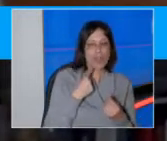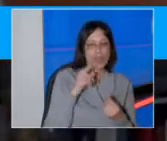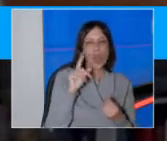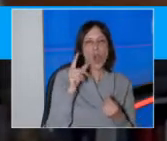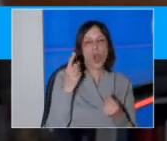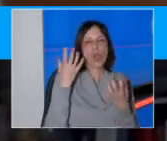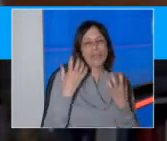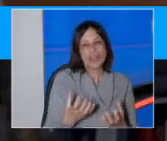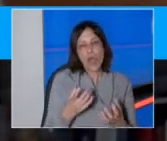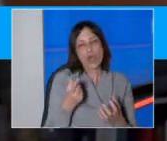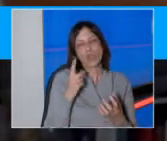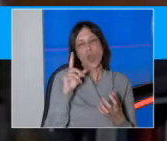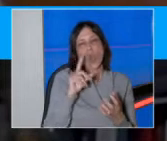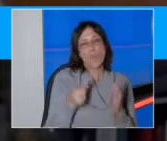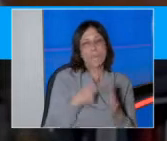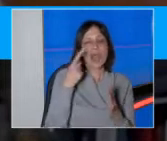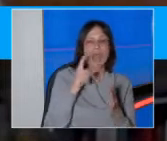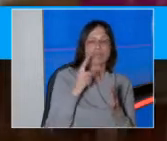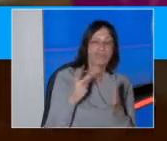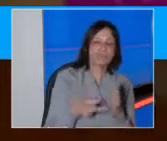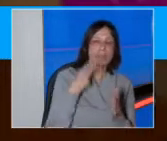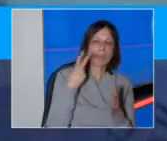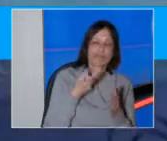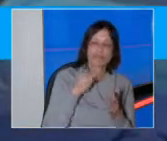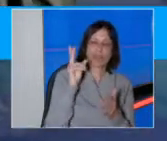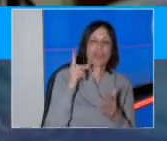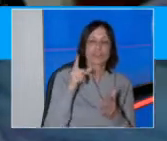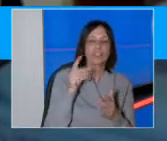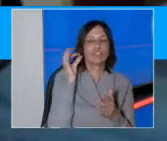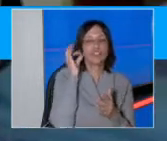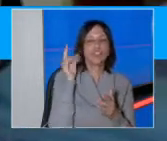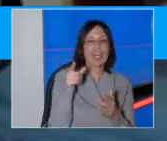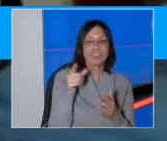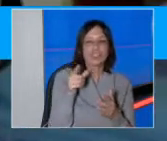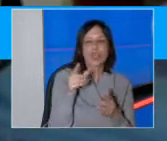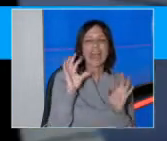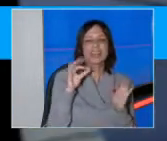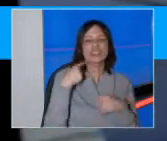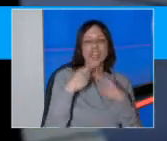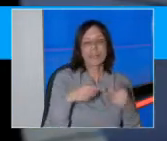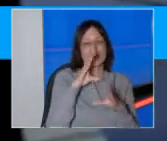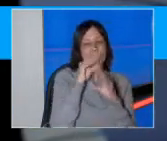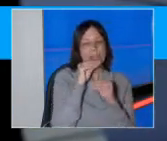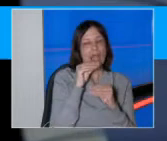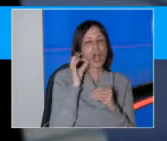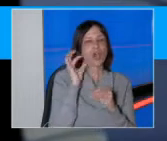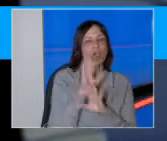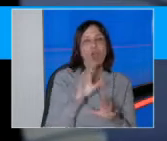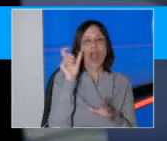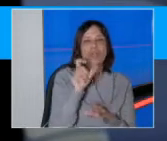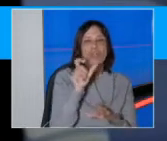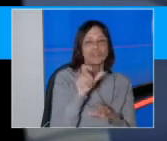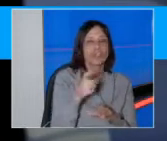פעם אחת ולא שתיים, ו10 שנים האישה הזאת, אישה שדיברה, ופשוט כל האולם בבית הנשיא